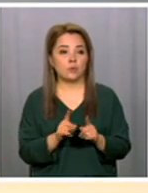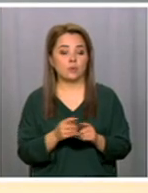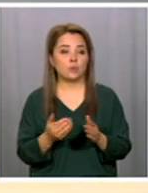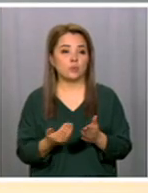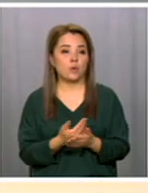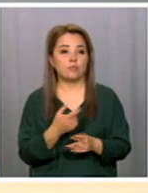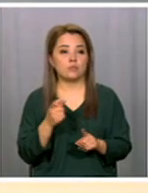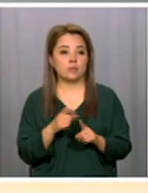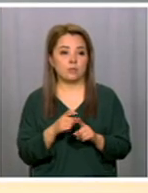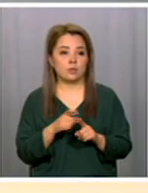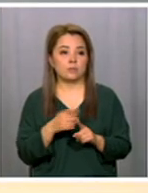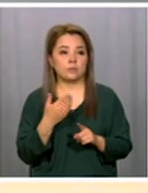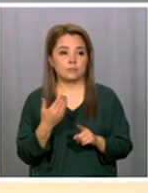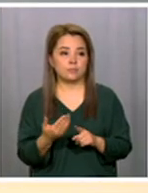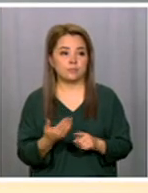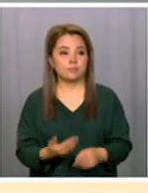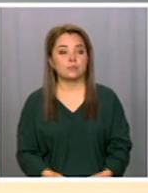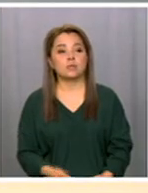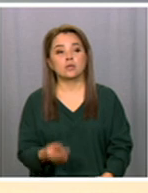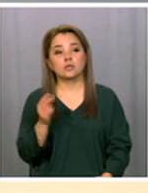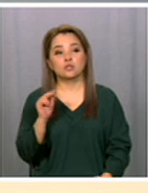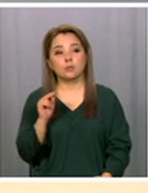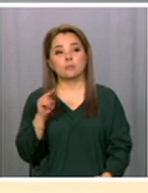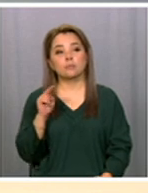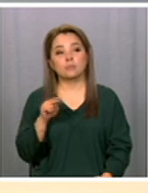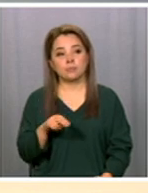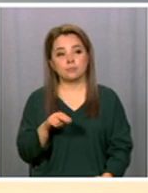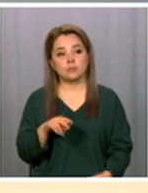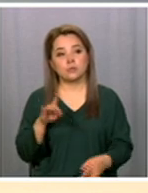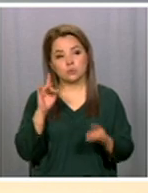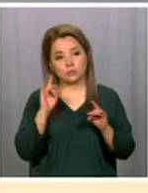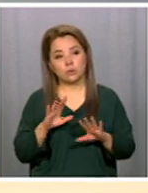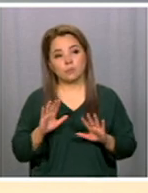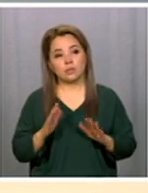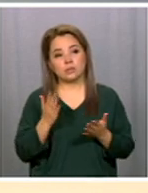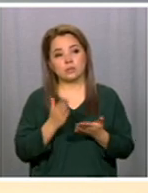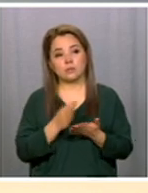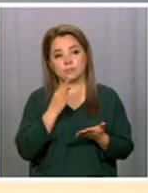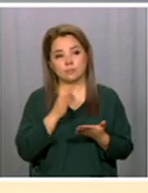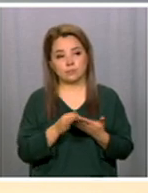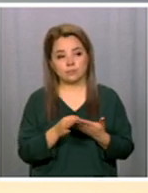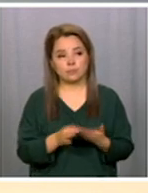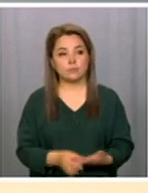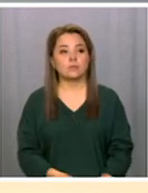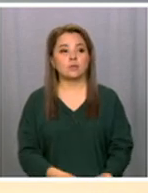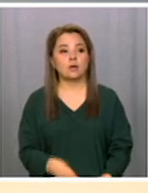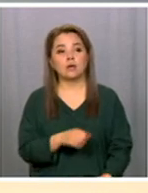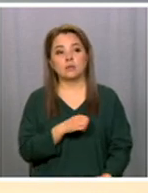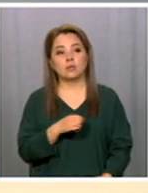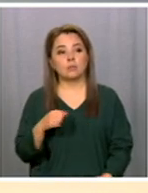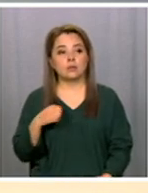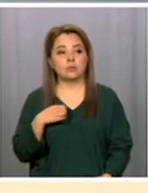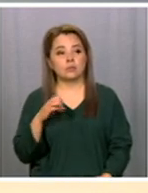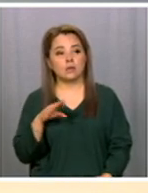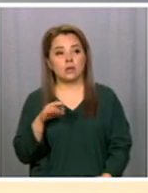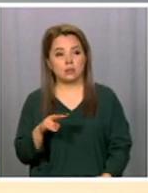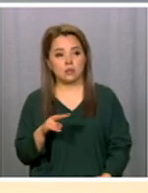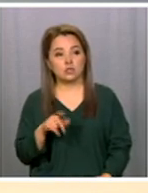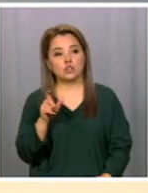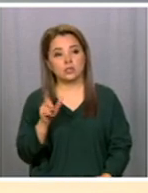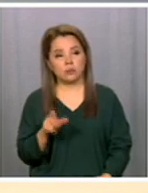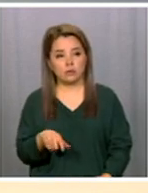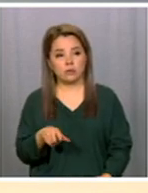словами. ЧП – чрезвычайное происшествие. Самострел –